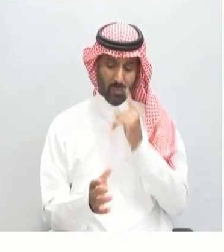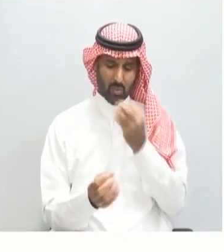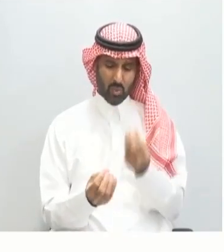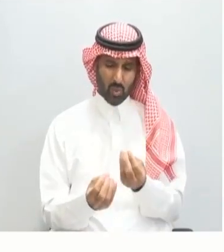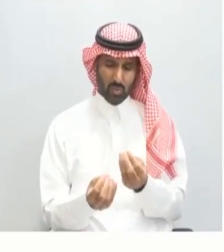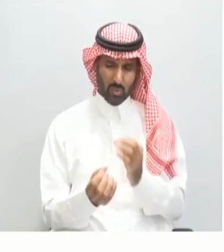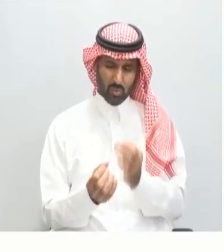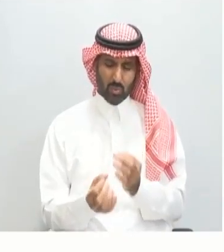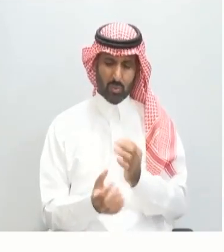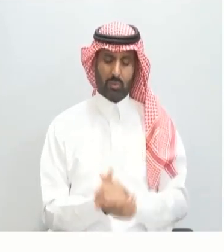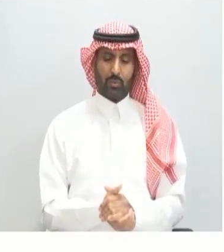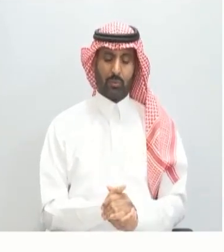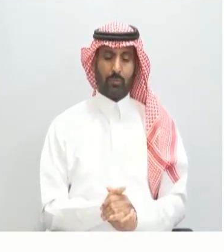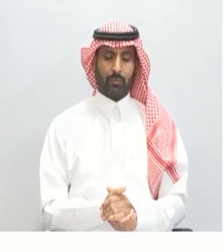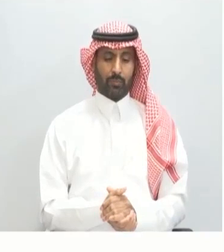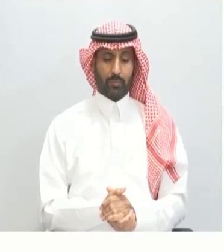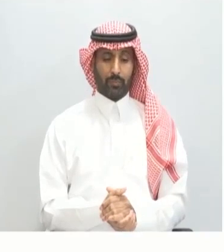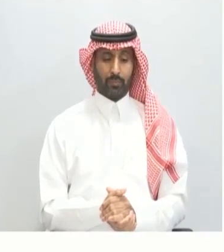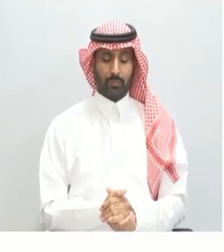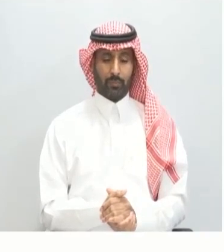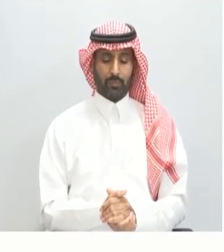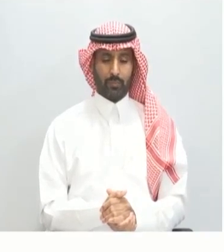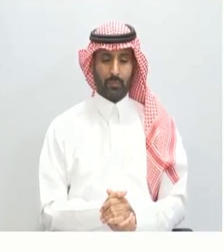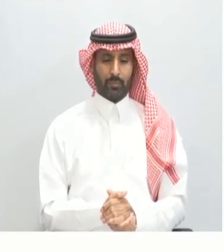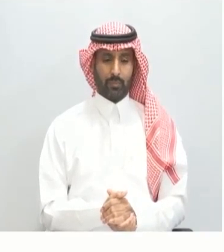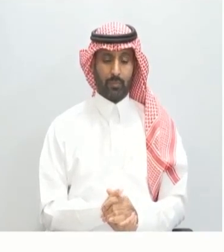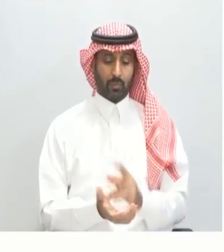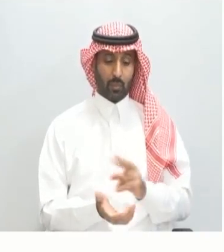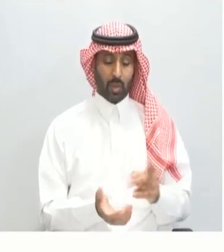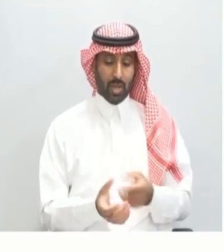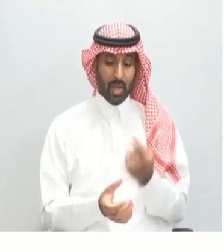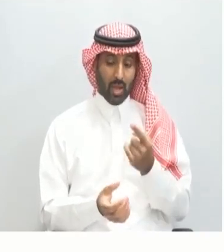بطيئه الحركات البطيئه هي على نوعين